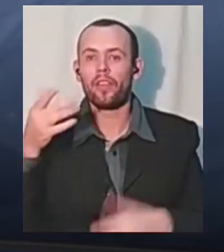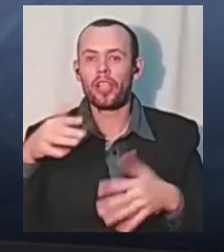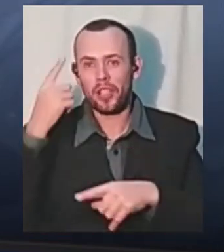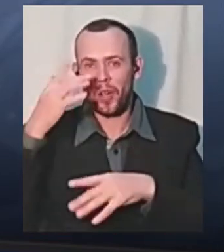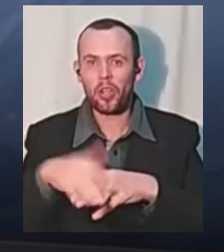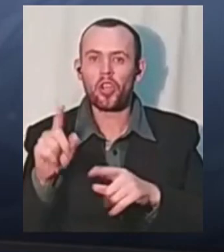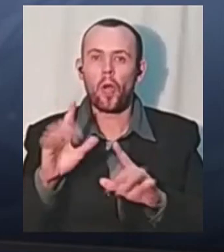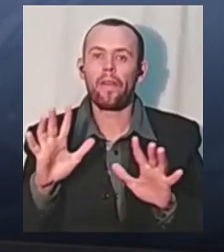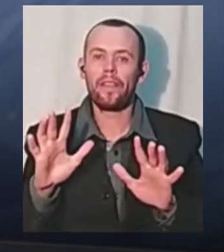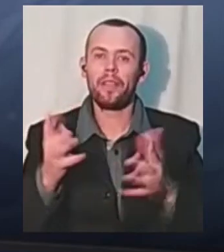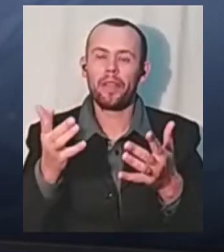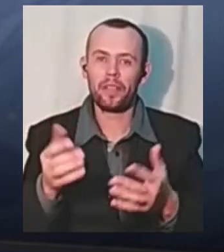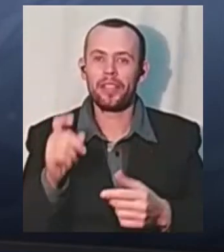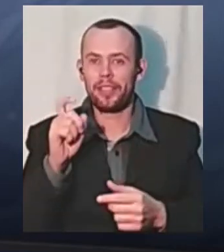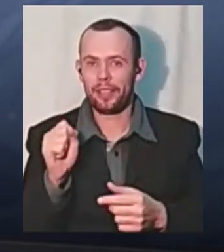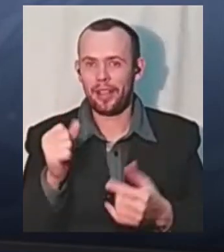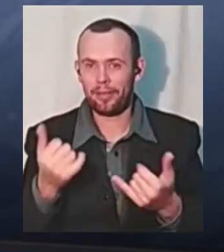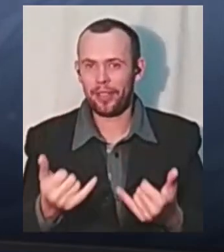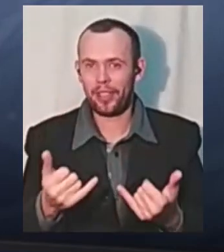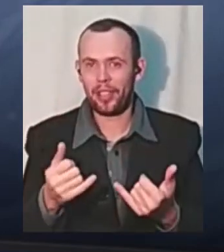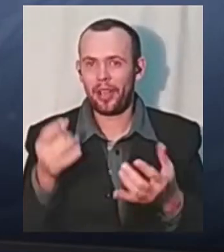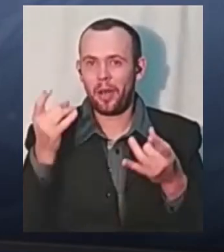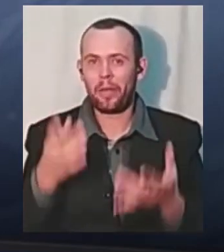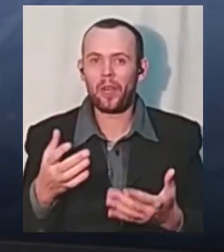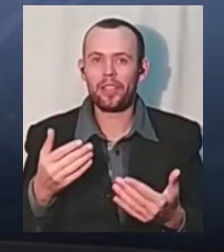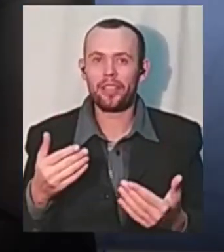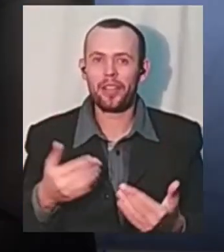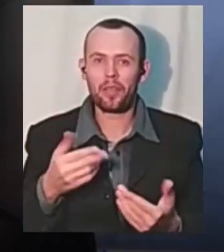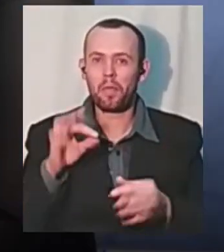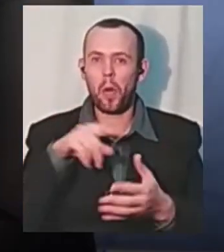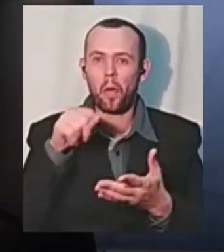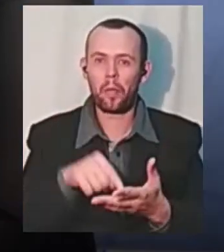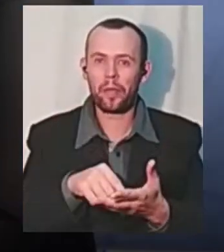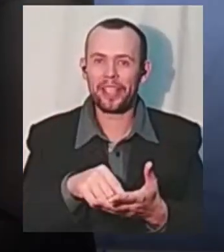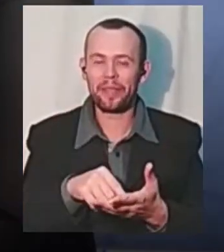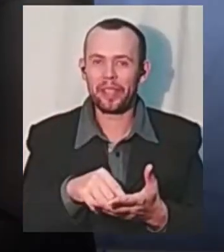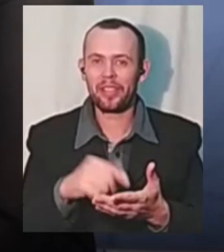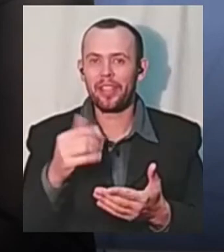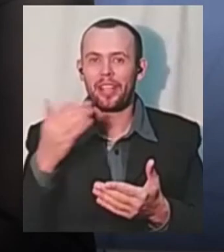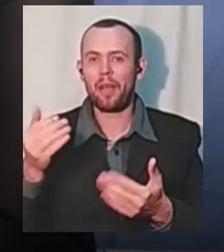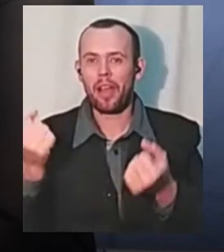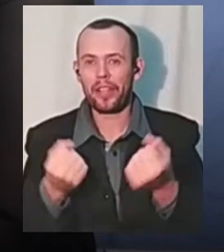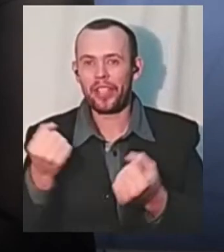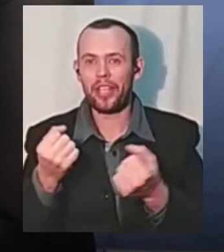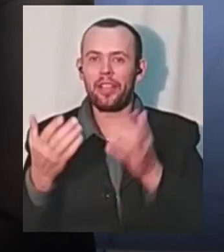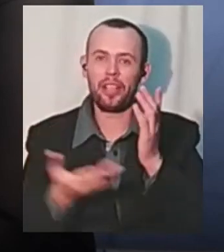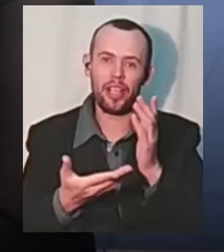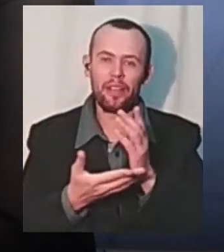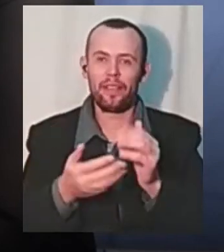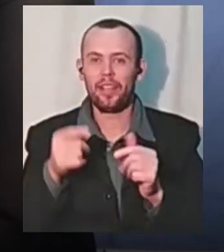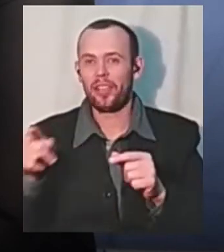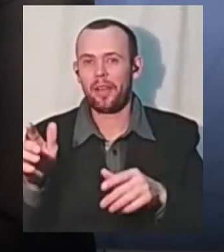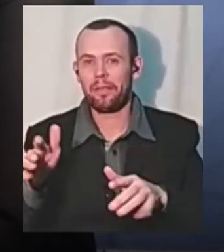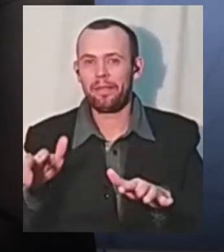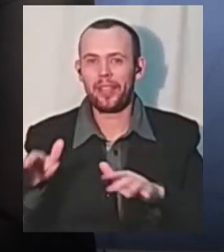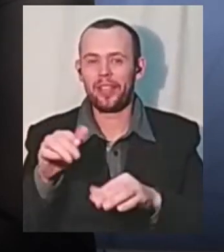відбулося. Бо зараз просто жахіття. Ми їдемо по місту, там на автівках дерева, їх прямо там пиляють, з тих